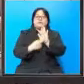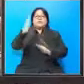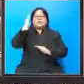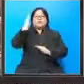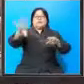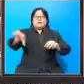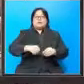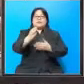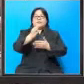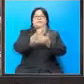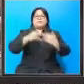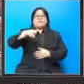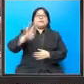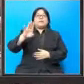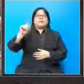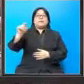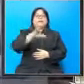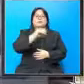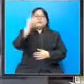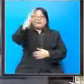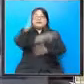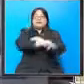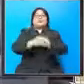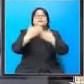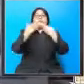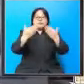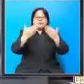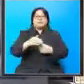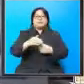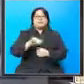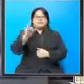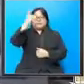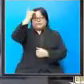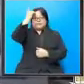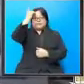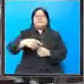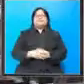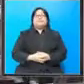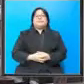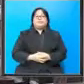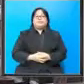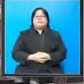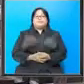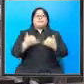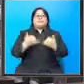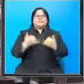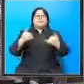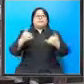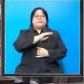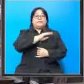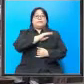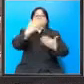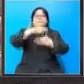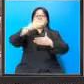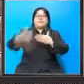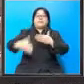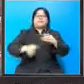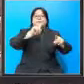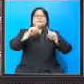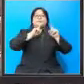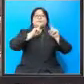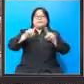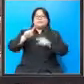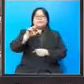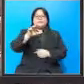akan diambil oleh pihak berkuasa tempatan dan kerajaannya greeting kasih Ratu ini tuh yang umat sekarang tampak lo sesi untuk waktu